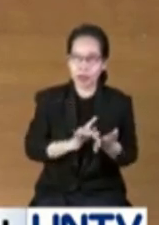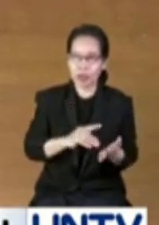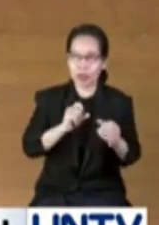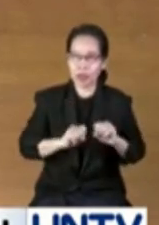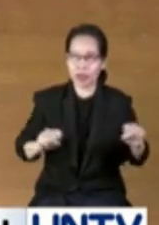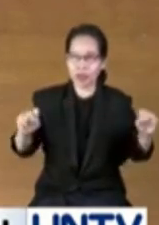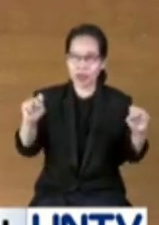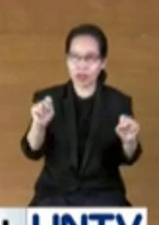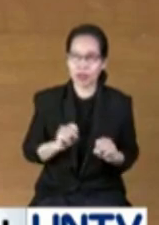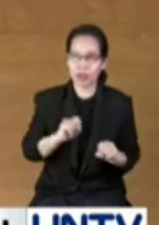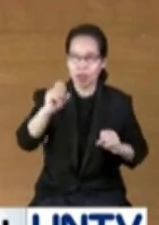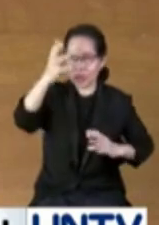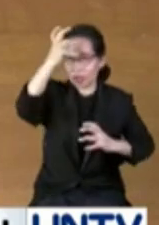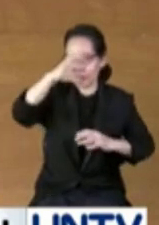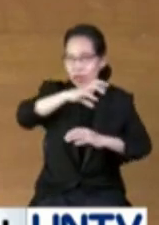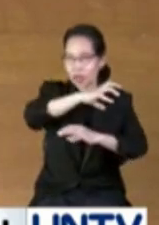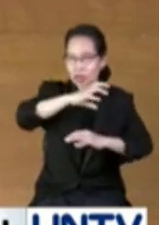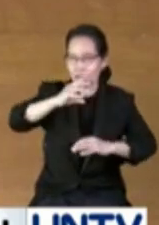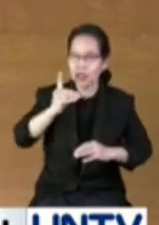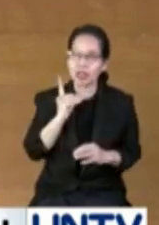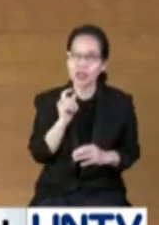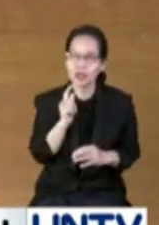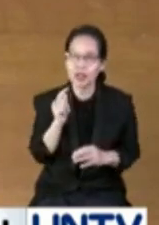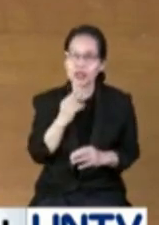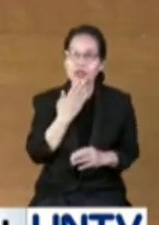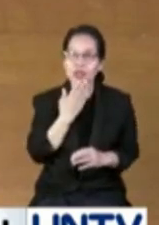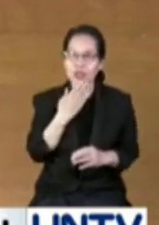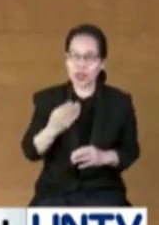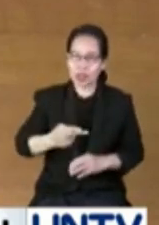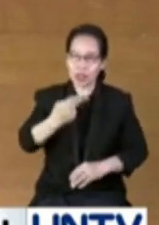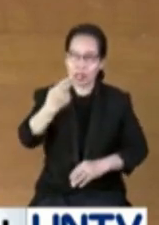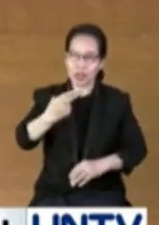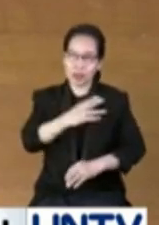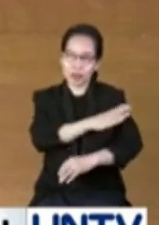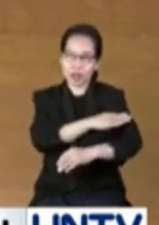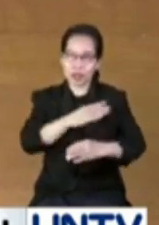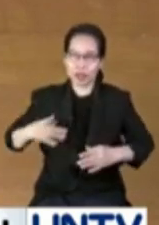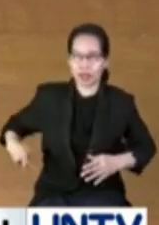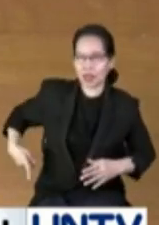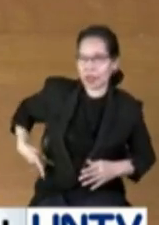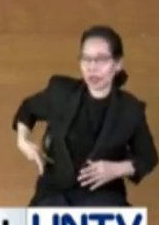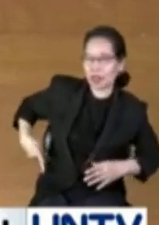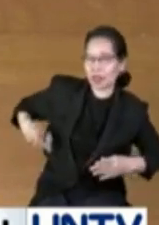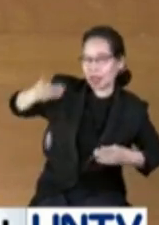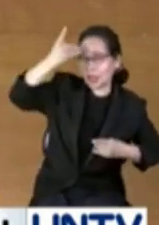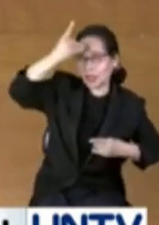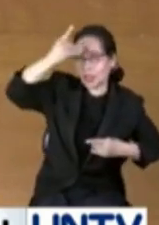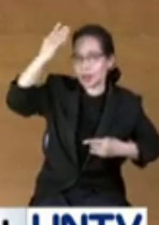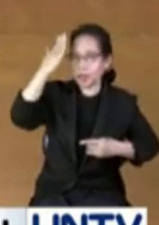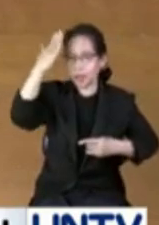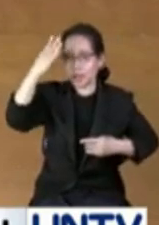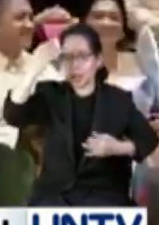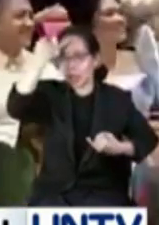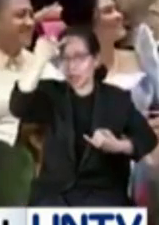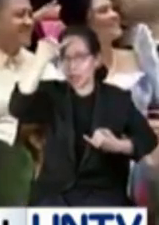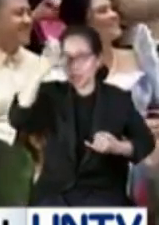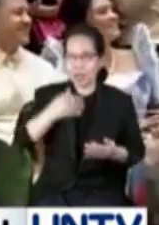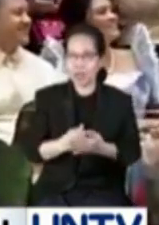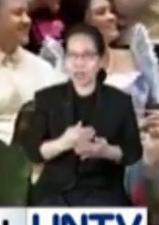cancer, diabetes, hypertension, kidney disease, and mental illness. Palapit ng palapit na